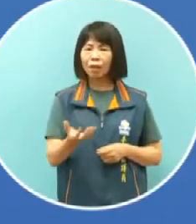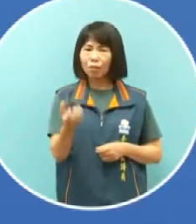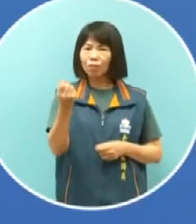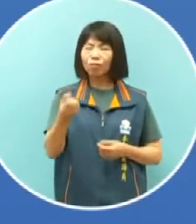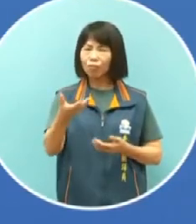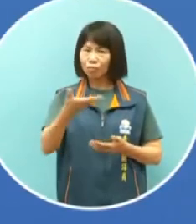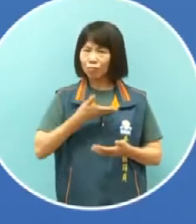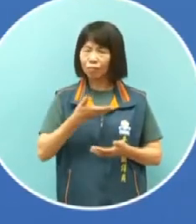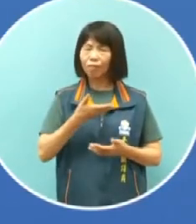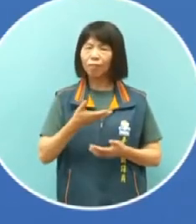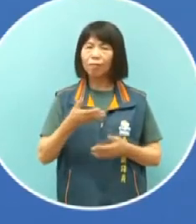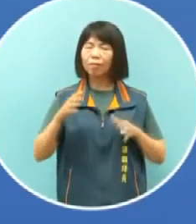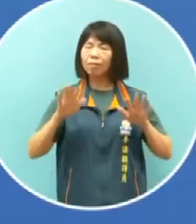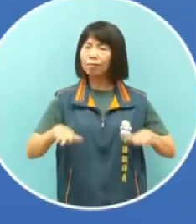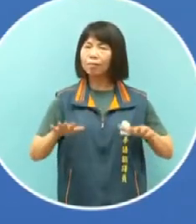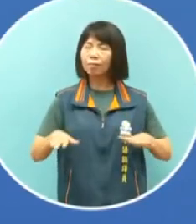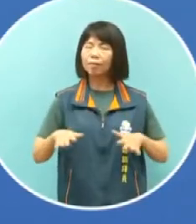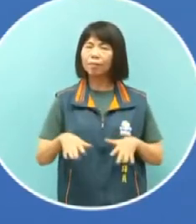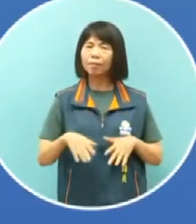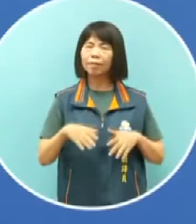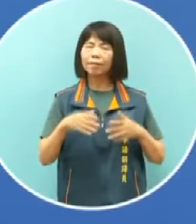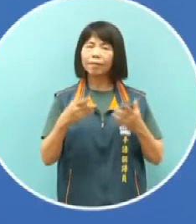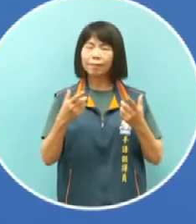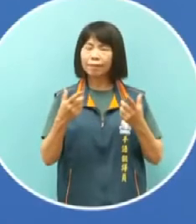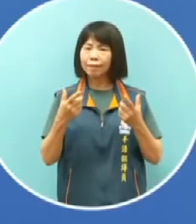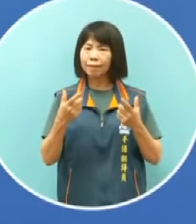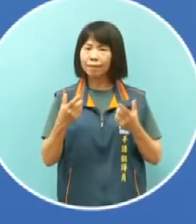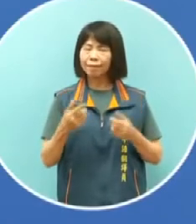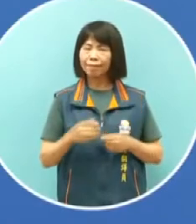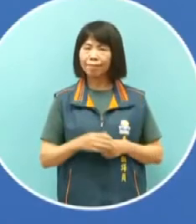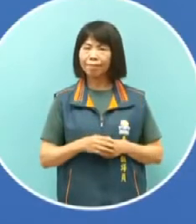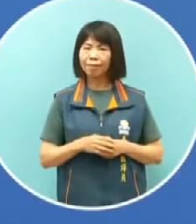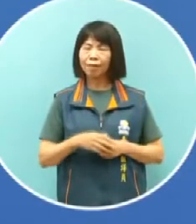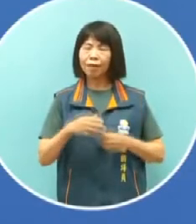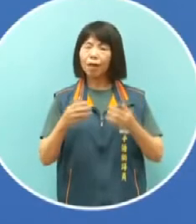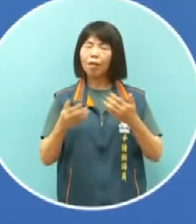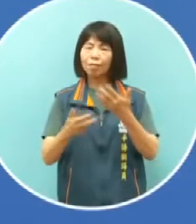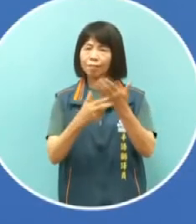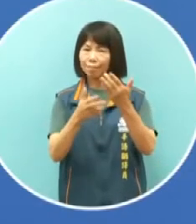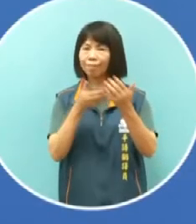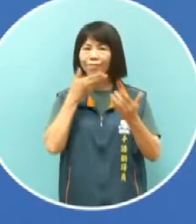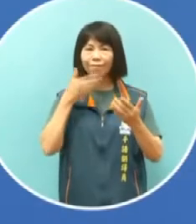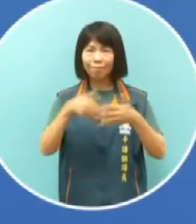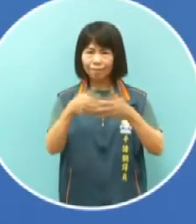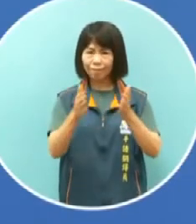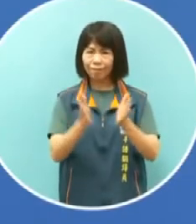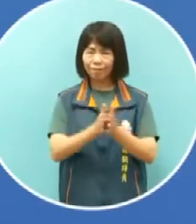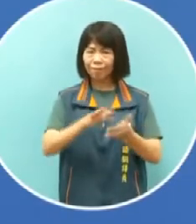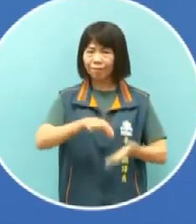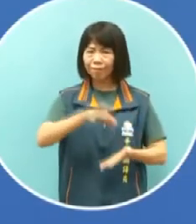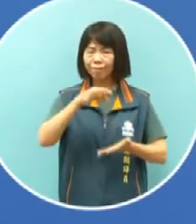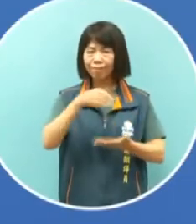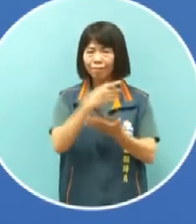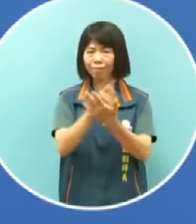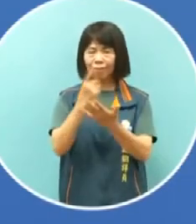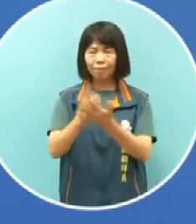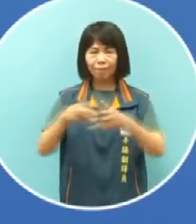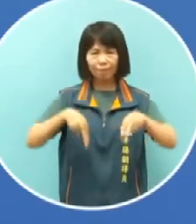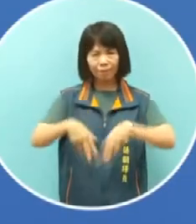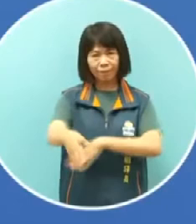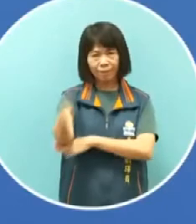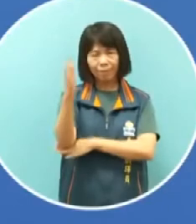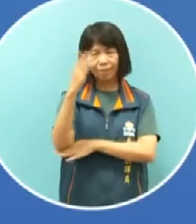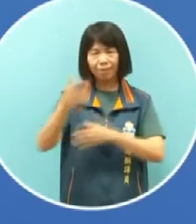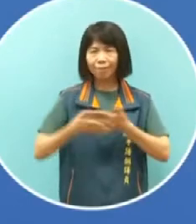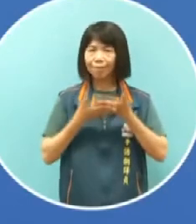权给目前合乎我们这个卫福部提出的所有的行政送件